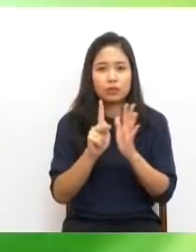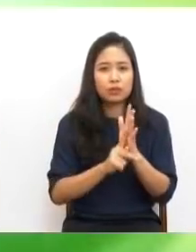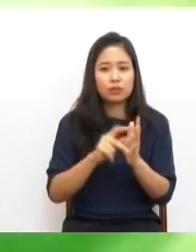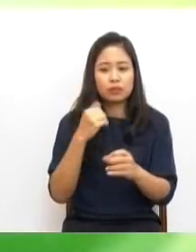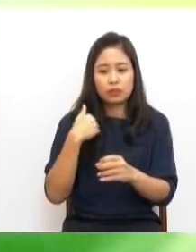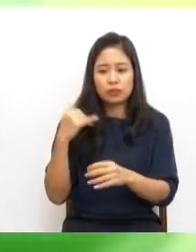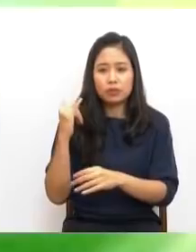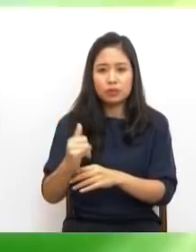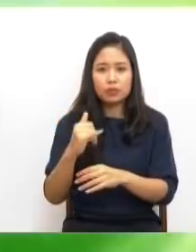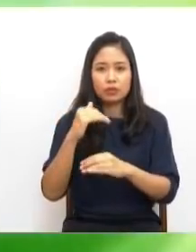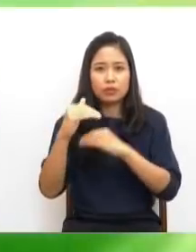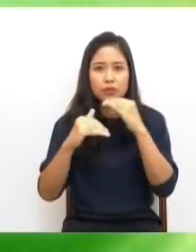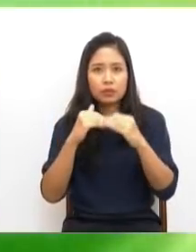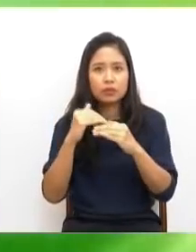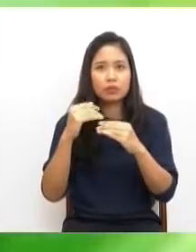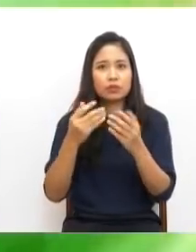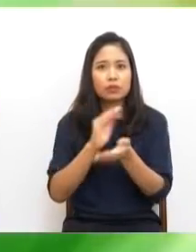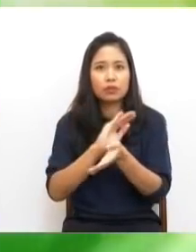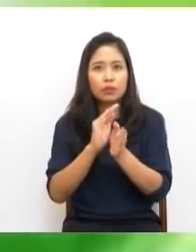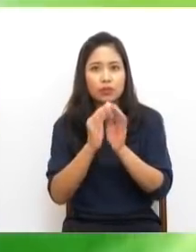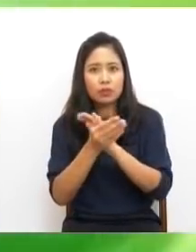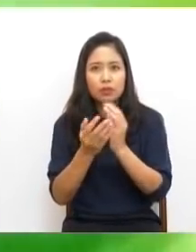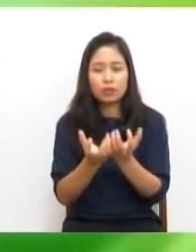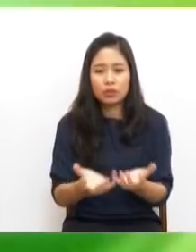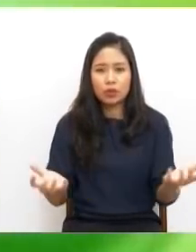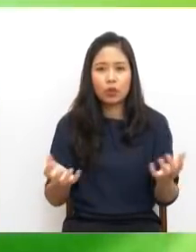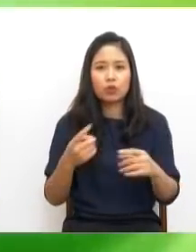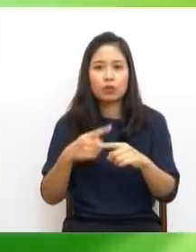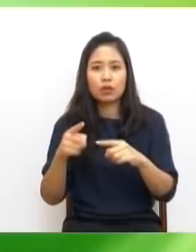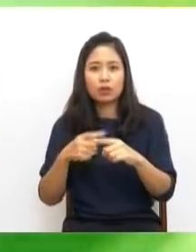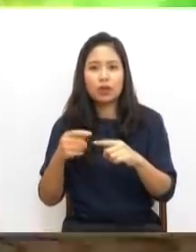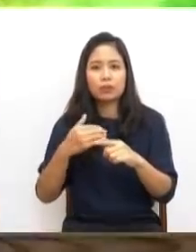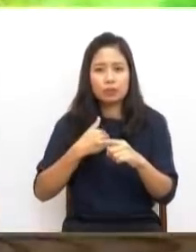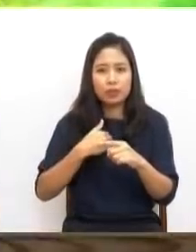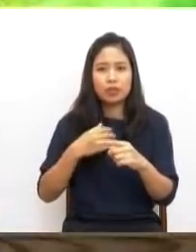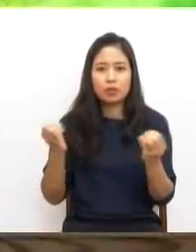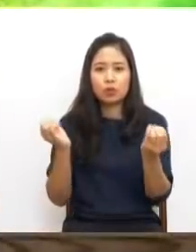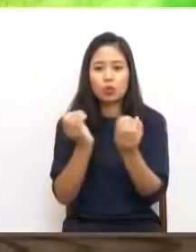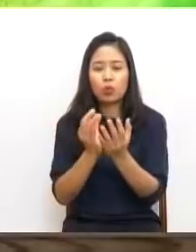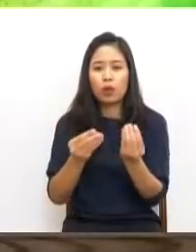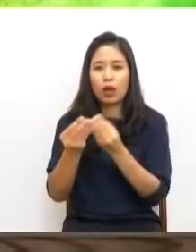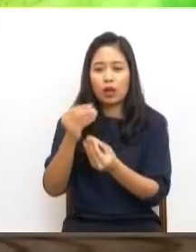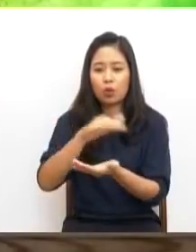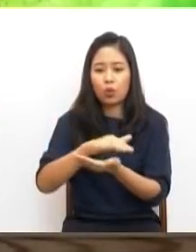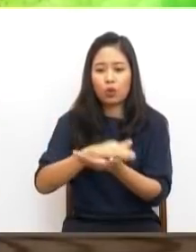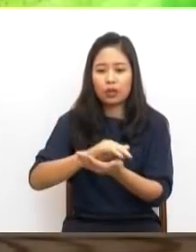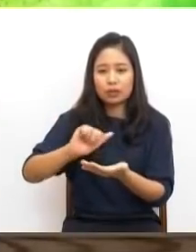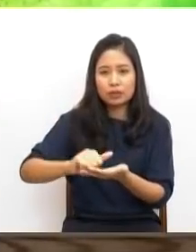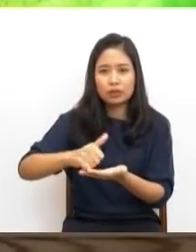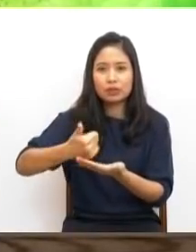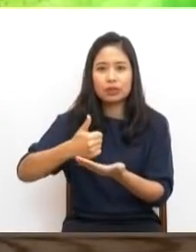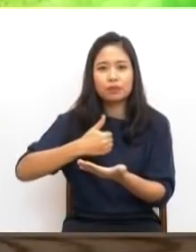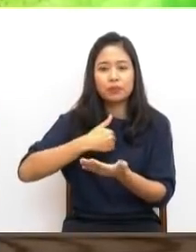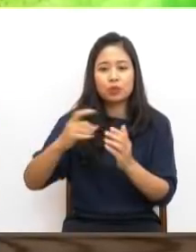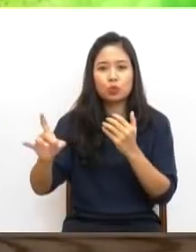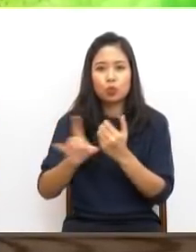หรือไปปรับปรุงองค์ประกอบต่างๆที่จะส่งผลให้เกิดเป็นโรงเรียนคุณภาพได้ใกล้เคียงกับโรงเรียนที่แ